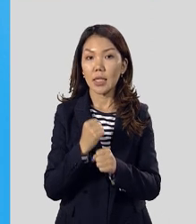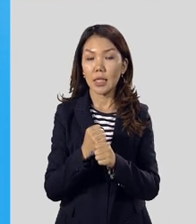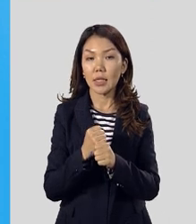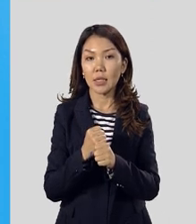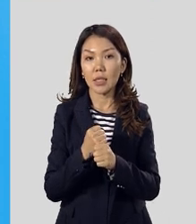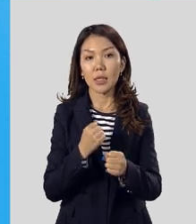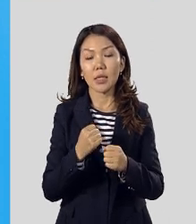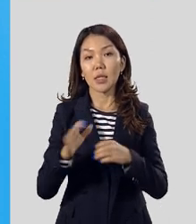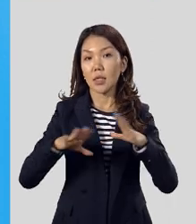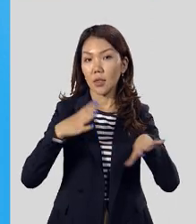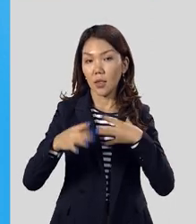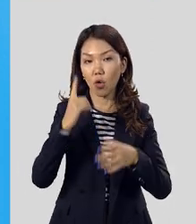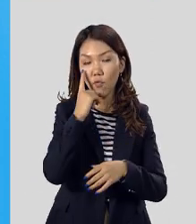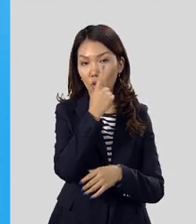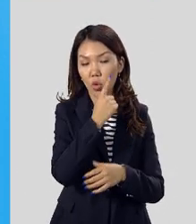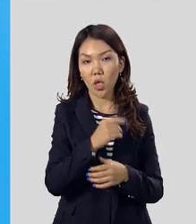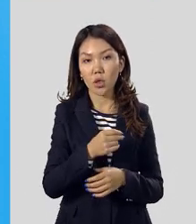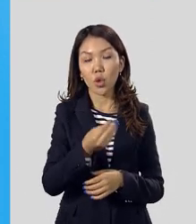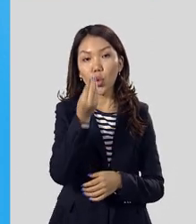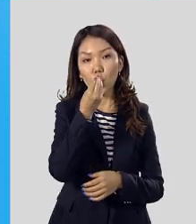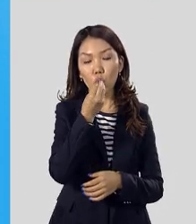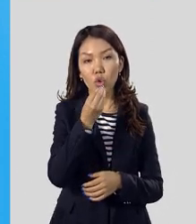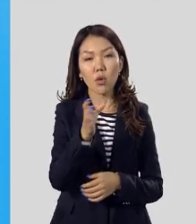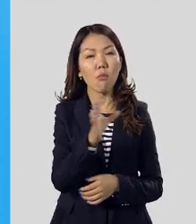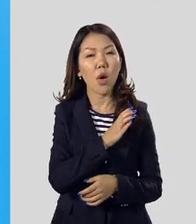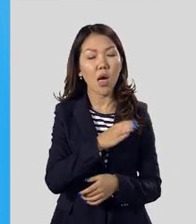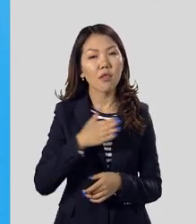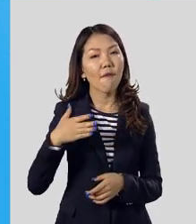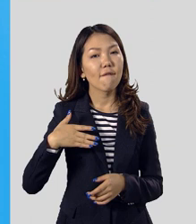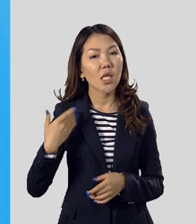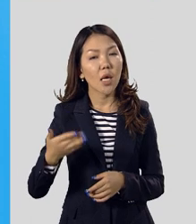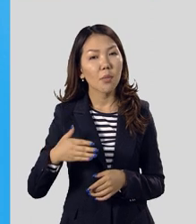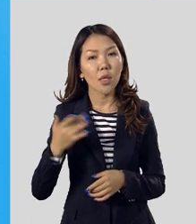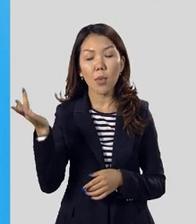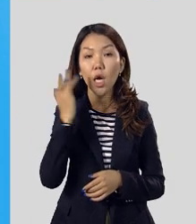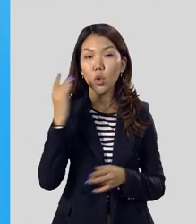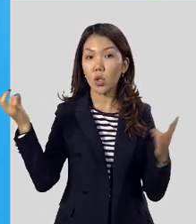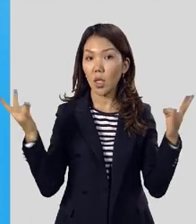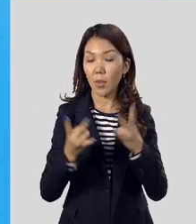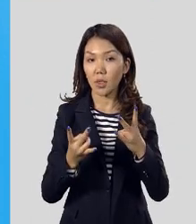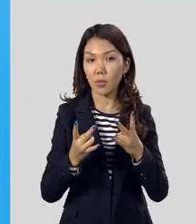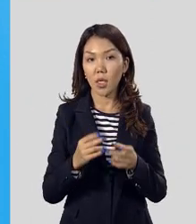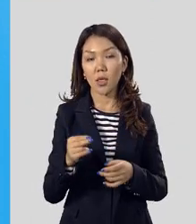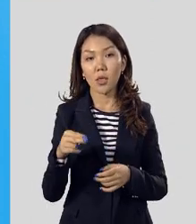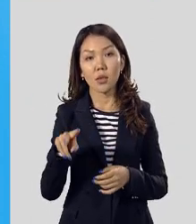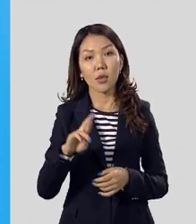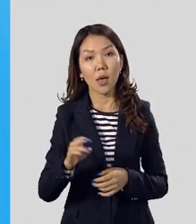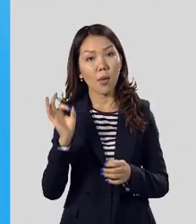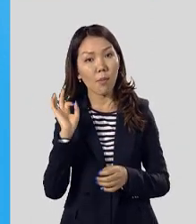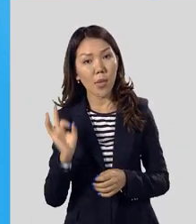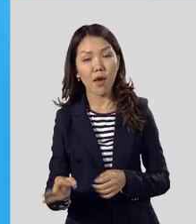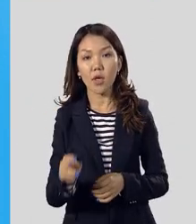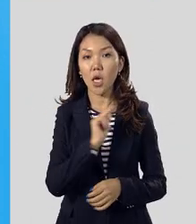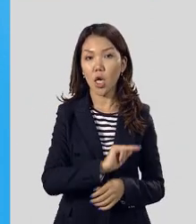глаз. Употребляйте в пищу продукты, богатые витаминами, которые необходимы для правильной работы